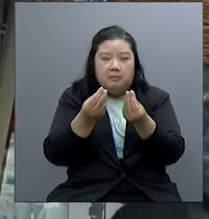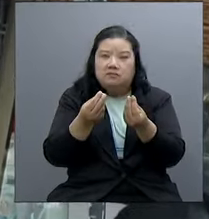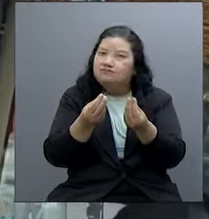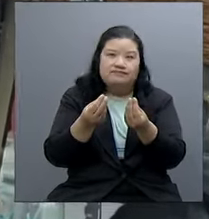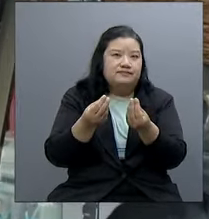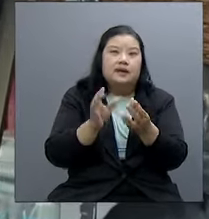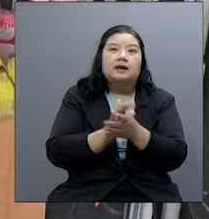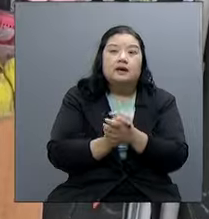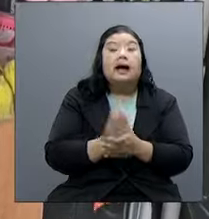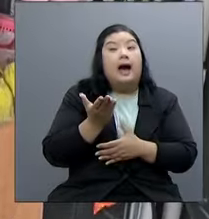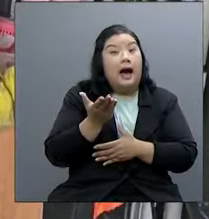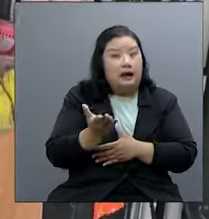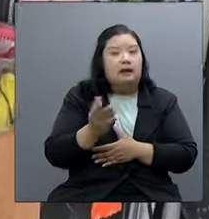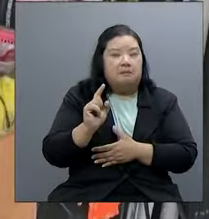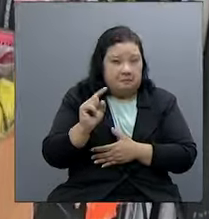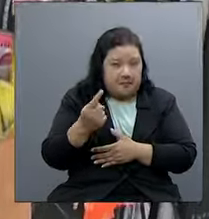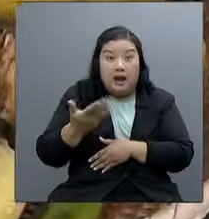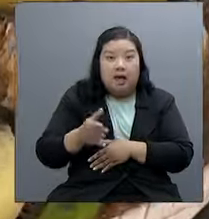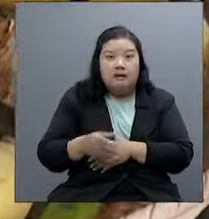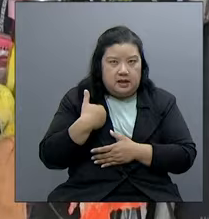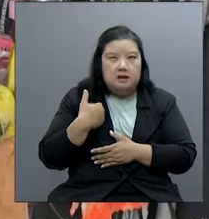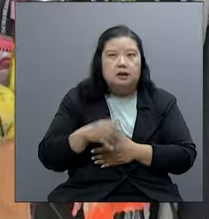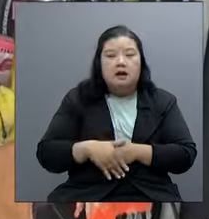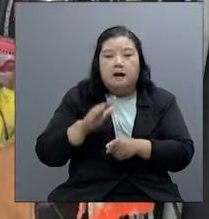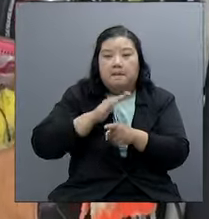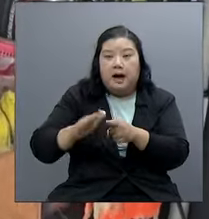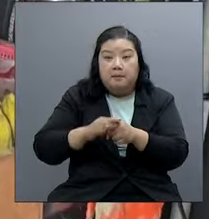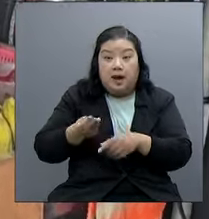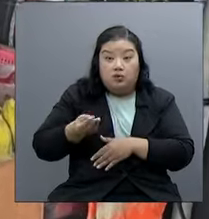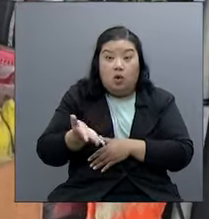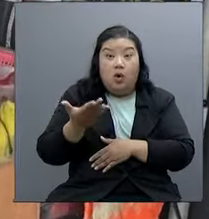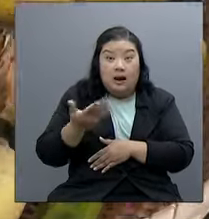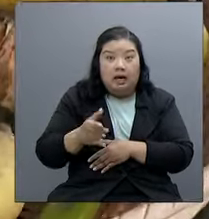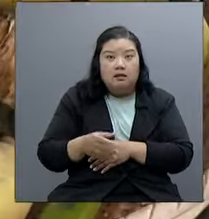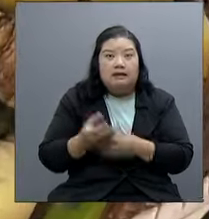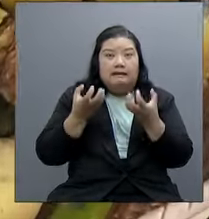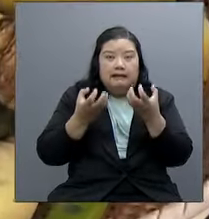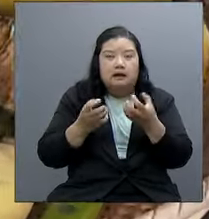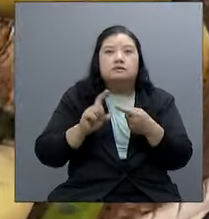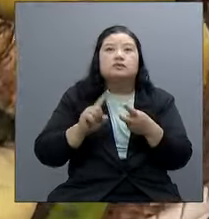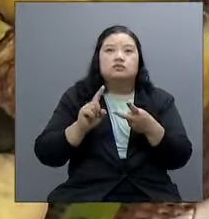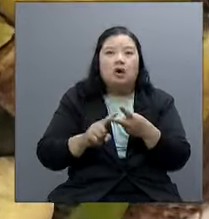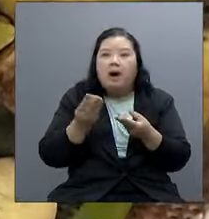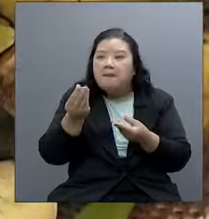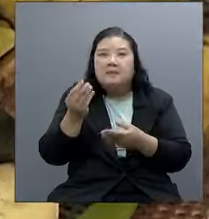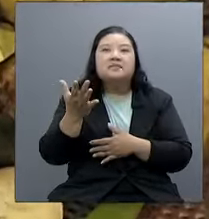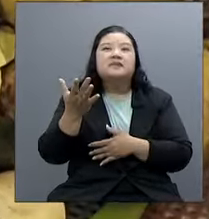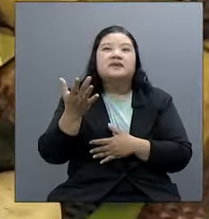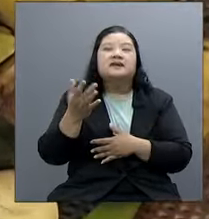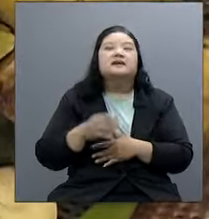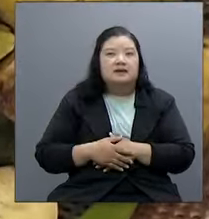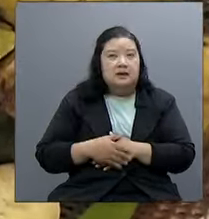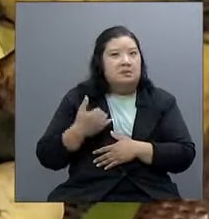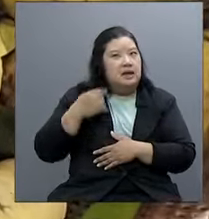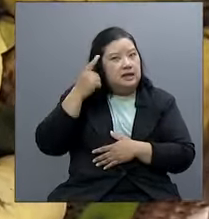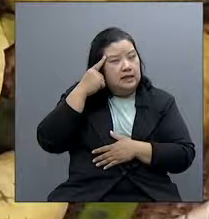คคผู้ชมเป็นกลวยทอดที่กรอบ ไร้น้ำมัน เป็ไอเดีสรางไรได้ของคุพิพ์ละดากระมน และคุ